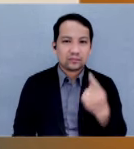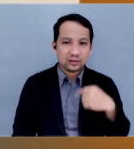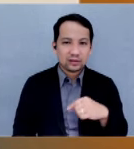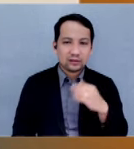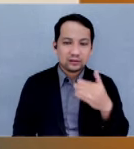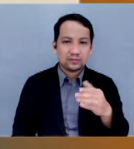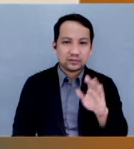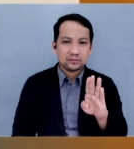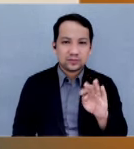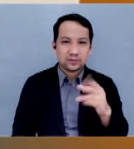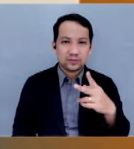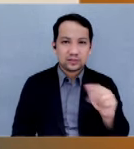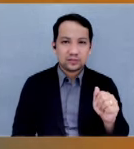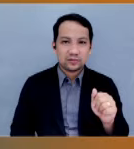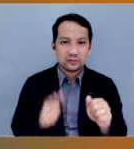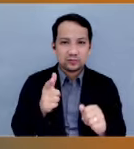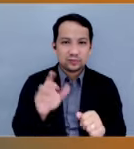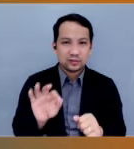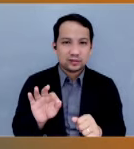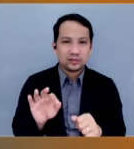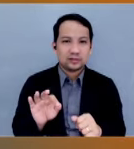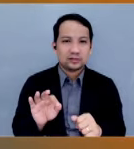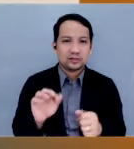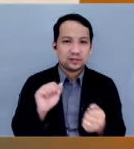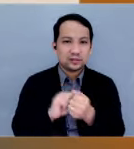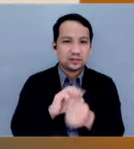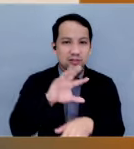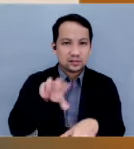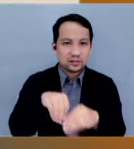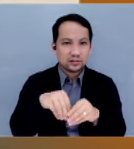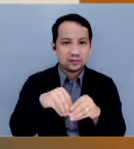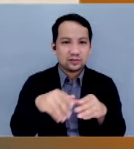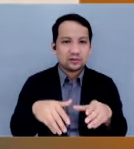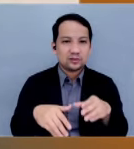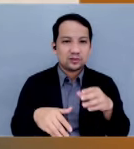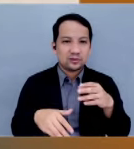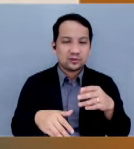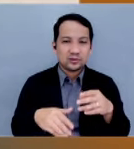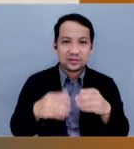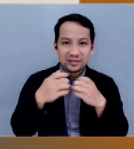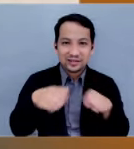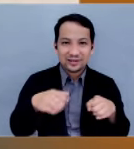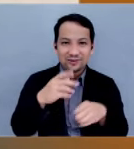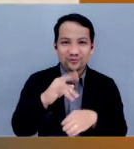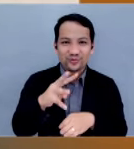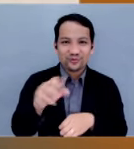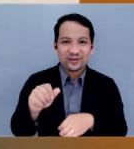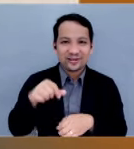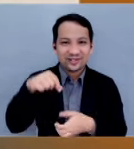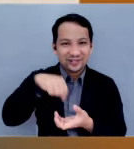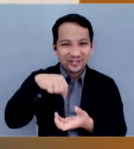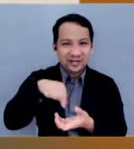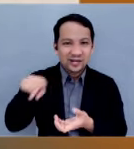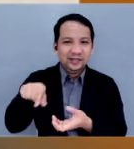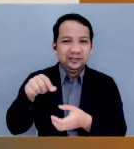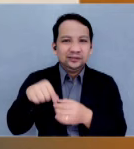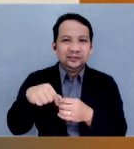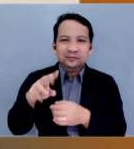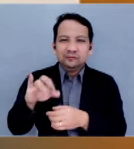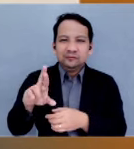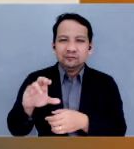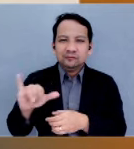bibingka sa number 29. Pasok din sa listahan ng kwek-kwek na nasa number 58. At ang maruya na nakapasok